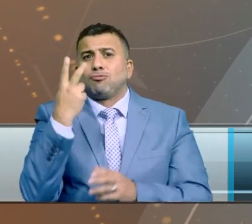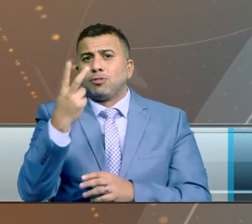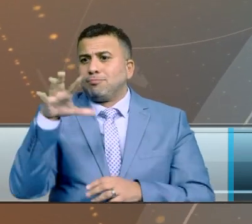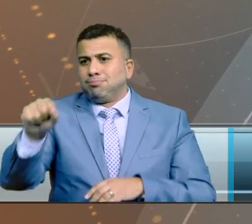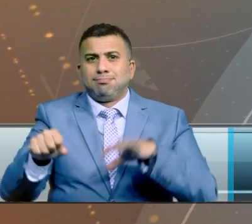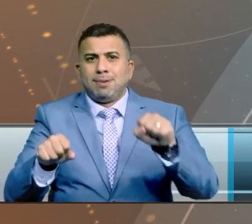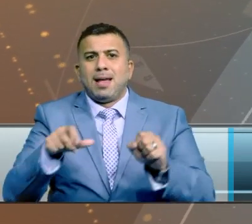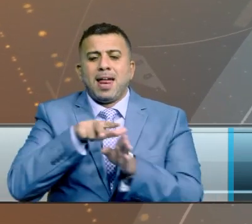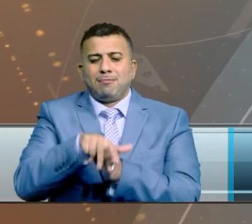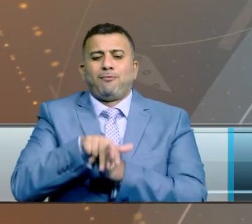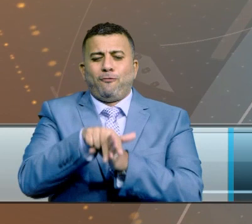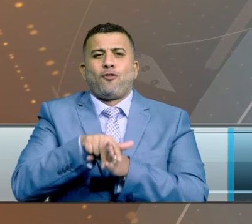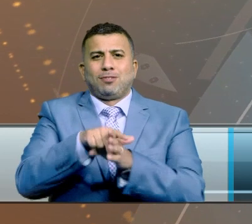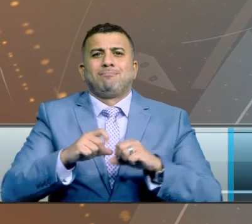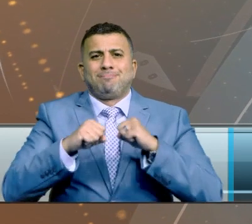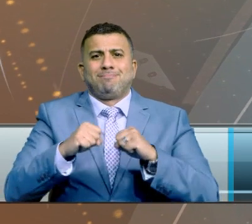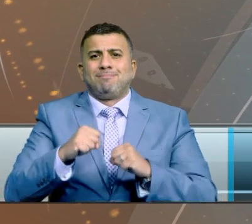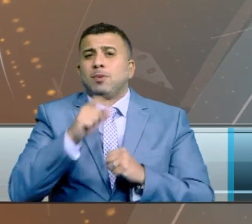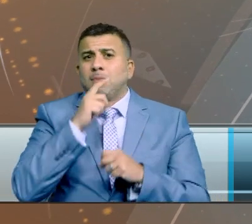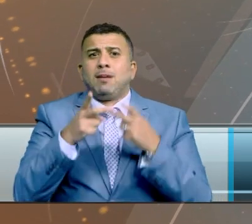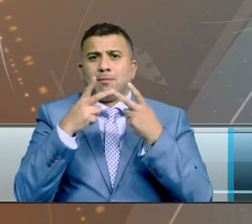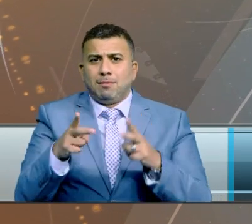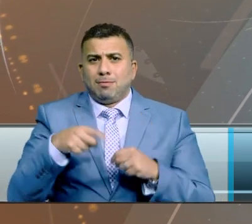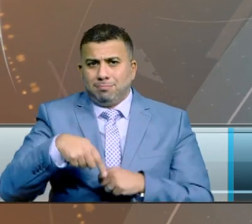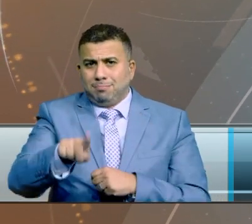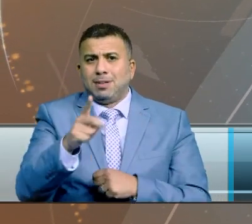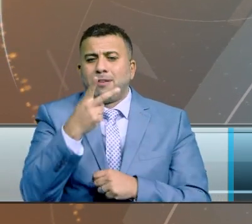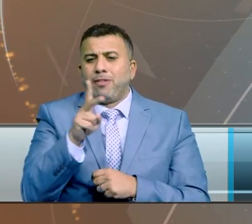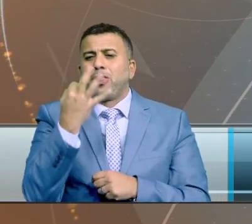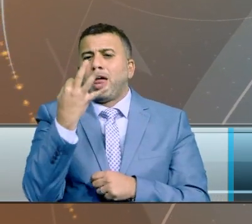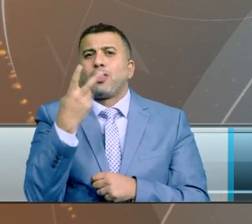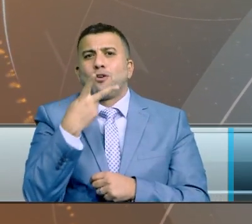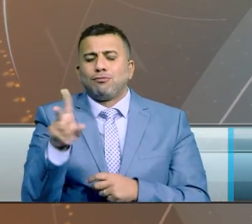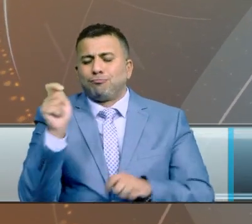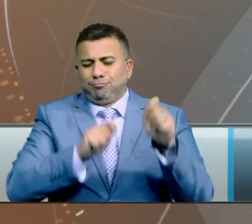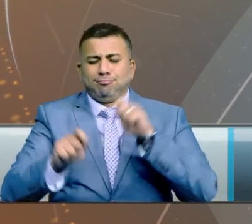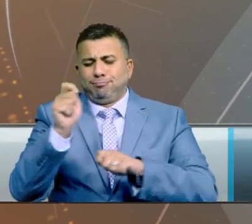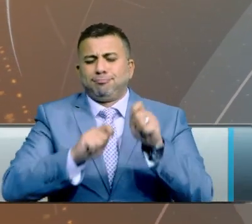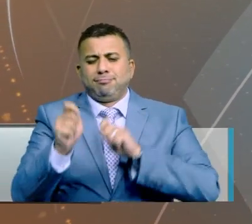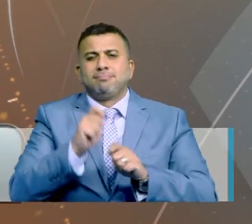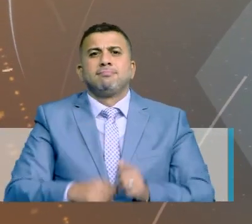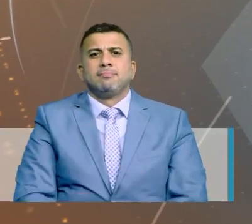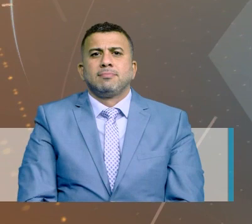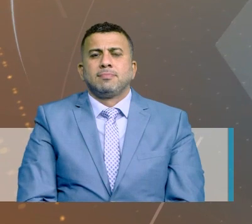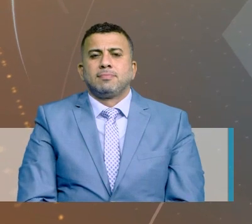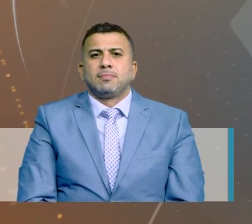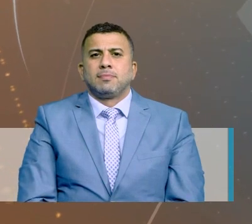للفروسيه والسباق وسيتم البدو بهما خلال العام الجاري 2003 2020